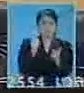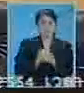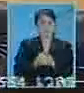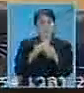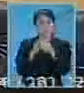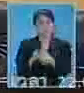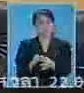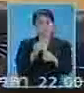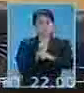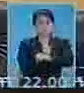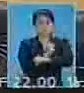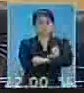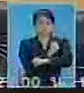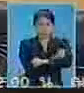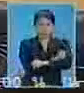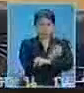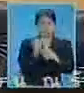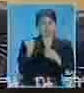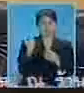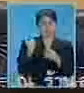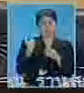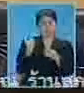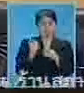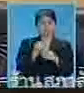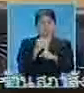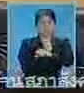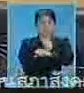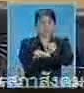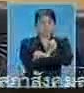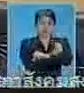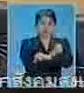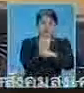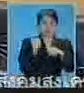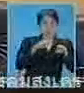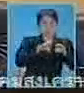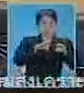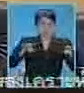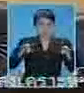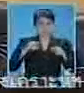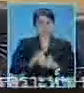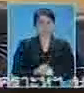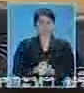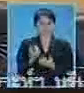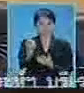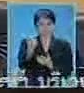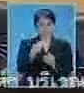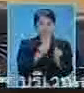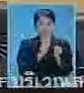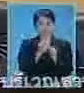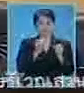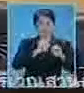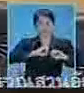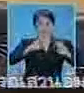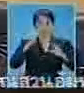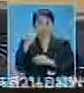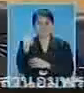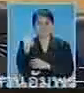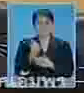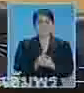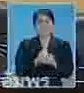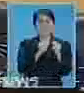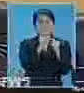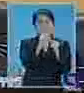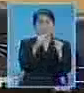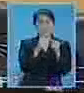ตรงนี้ตอนแรกผมไม่แน่ใจว่าผมฟังท่านถูกหรือเปล่านะครับแต่ท่านพูดชัดครับ ว่านี่คือการปีนบันไดลิง